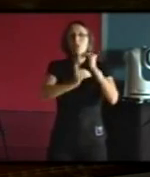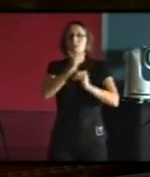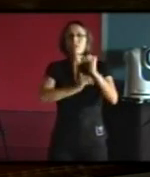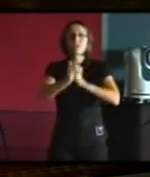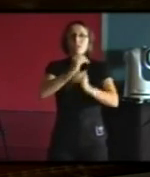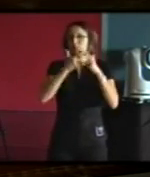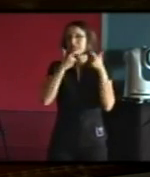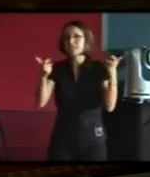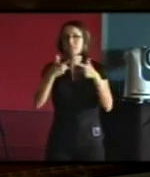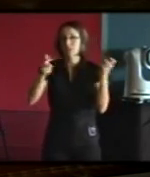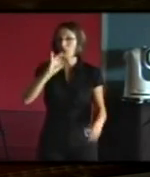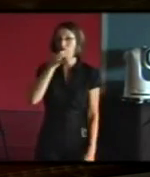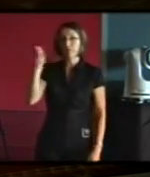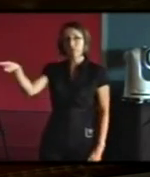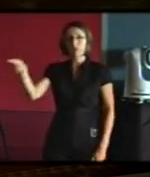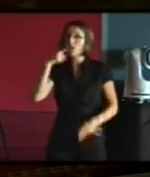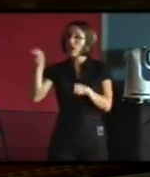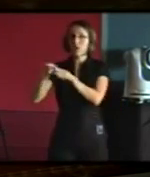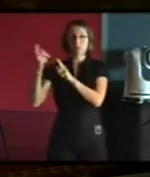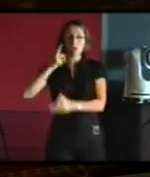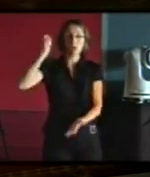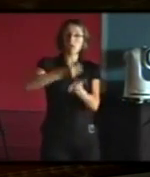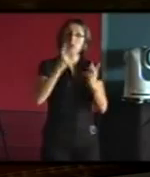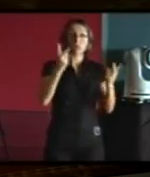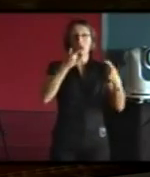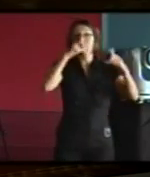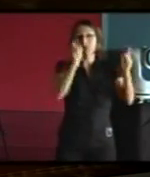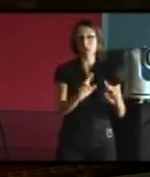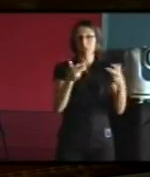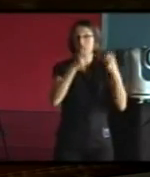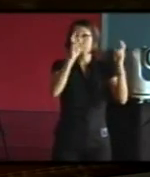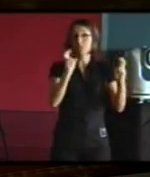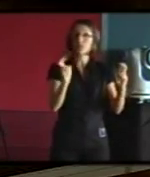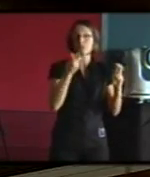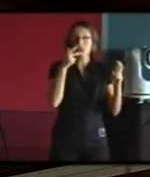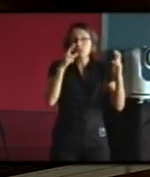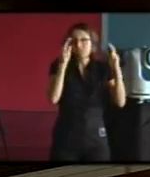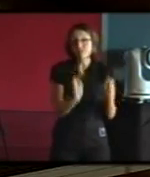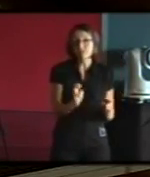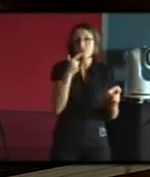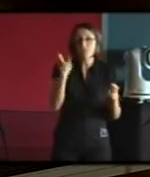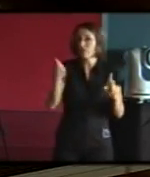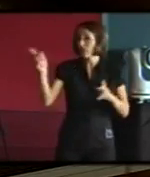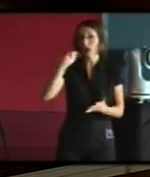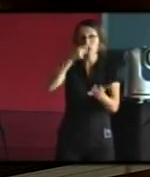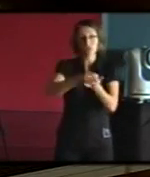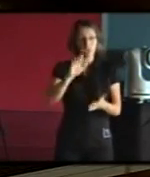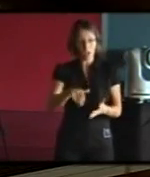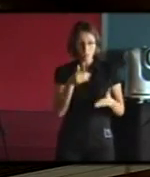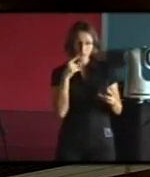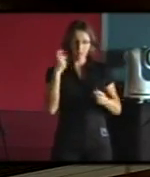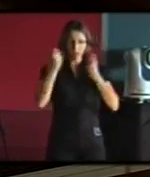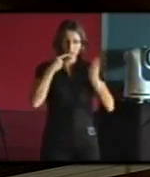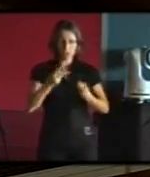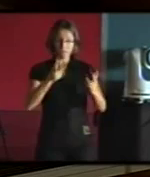aux différents plans, va pouvoir créer de la valeur et reconstruire des choses et les transformer. Alors, il y a une énorme destruction de valeur.